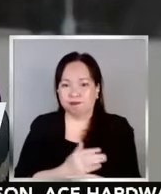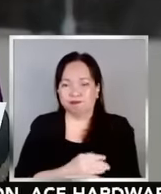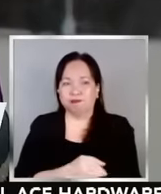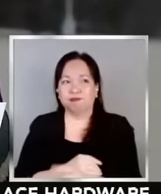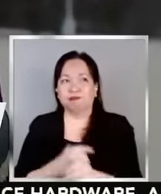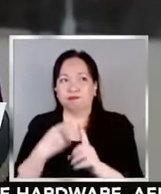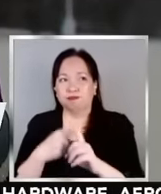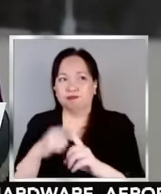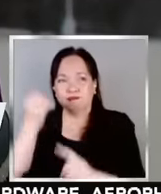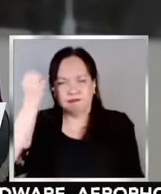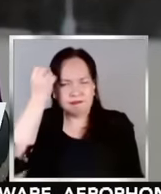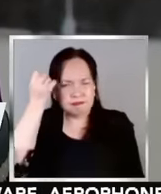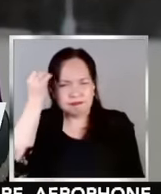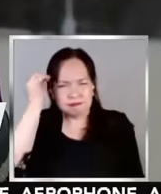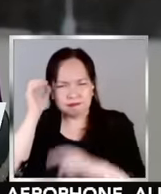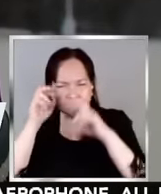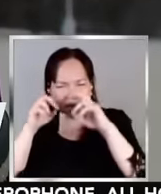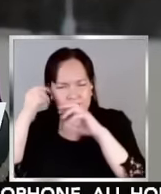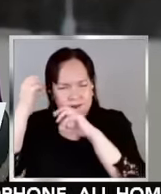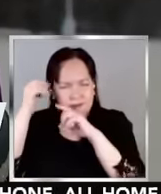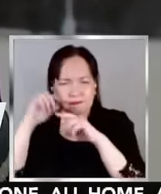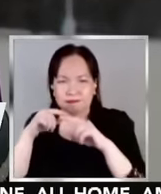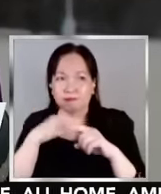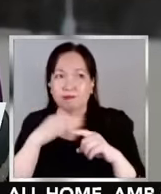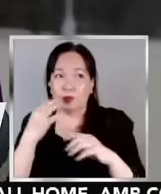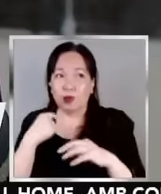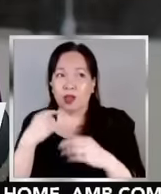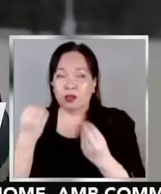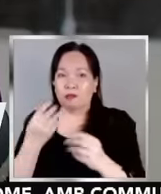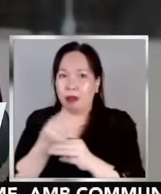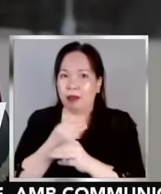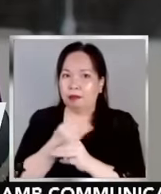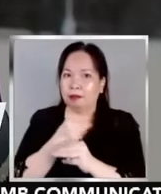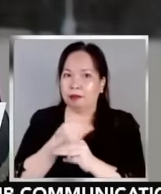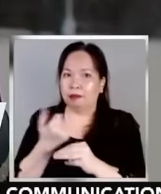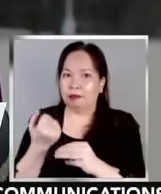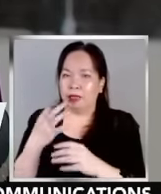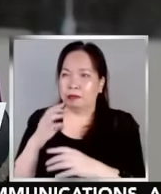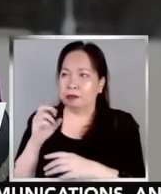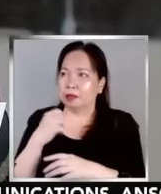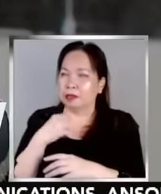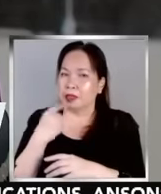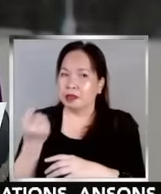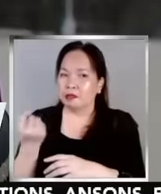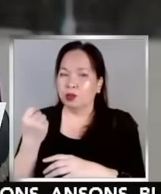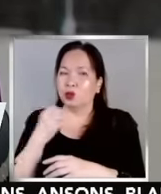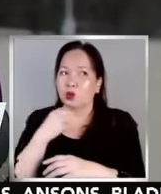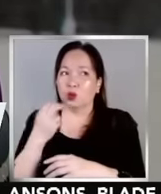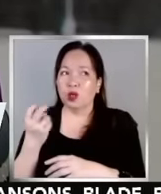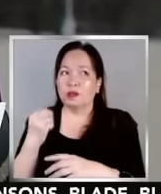thinking ko po kasi po more on ma po siya eh pag ma po parang